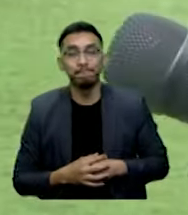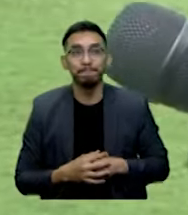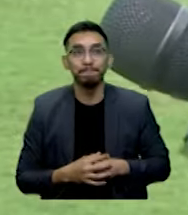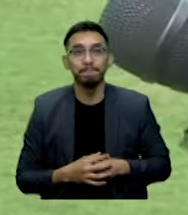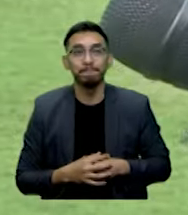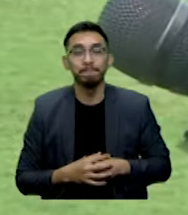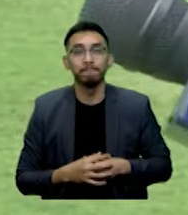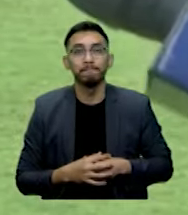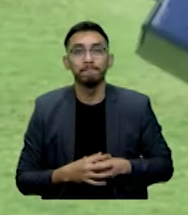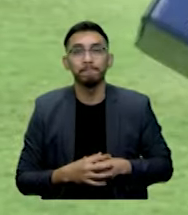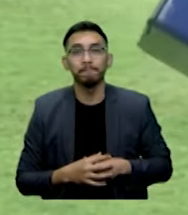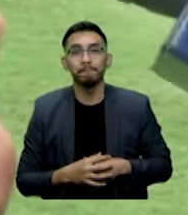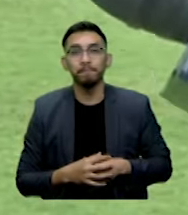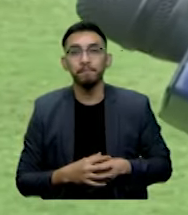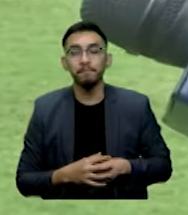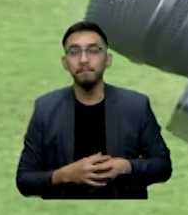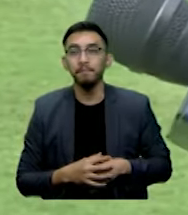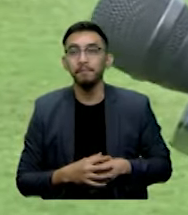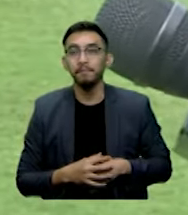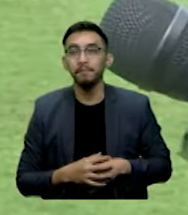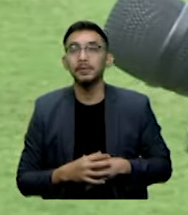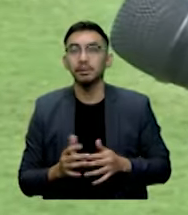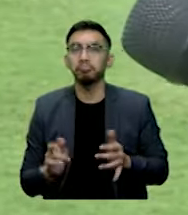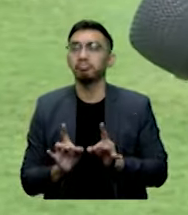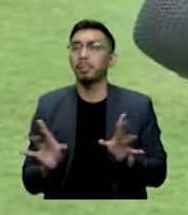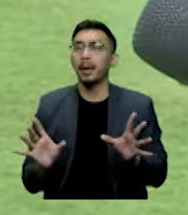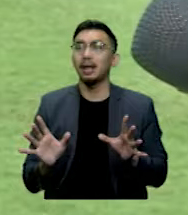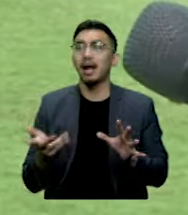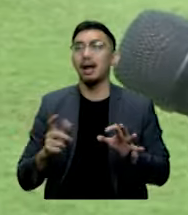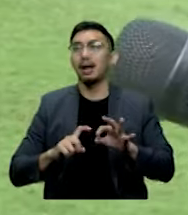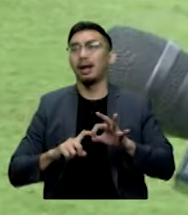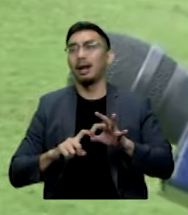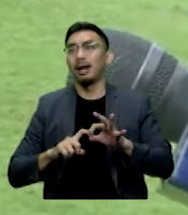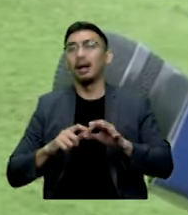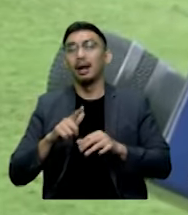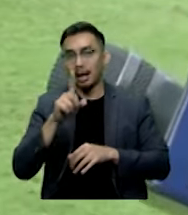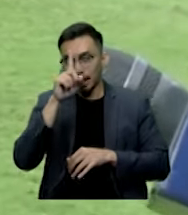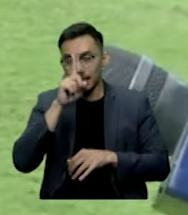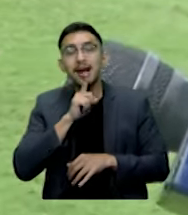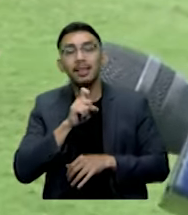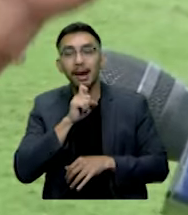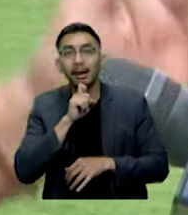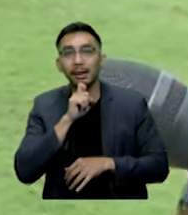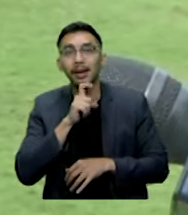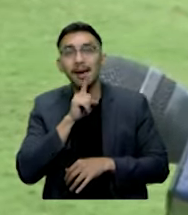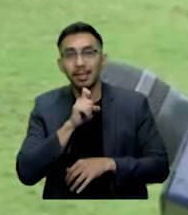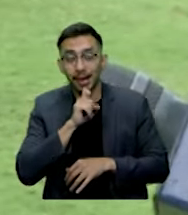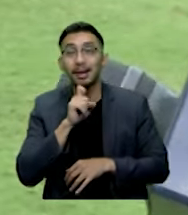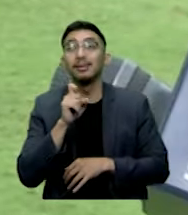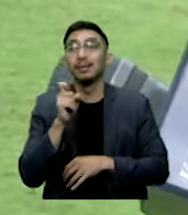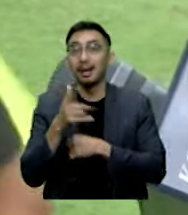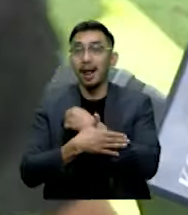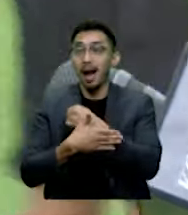Ya, pasti perbedaan yang di Qatar dari 26 hampir 30%.